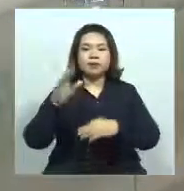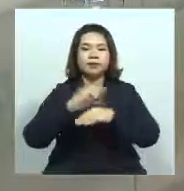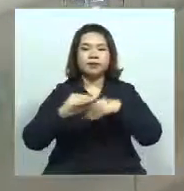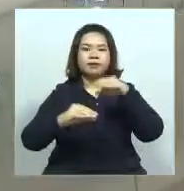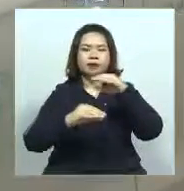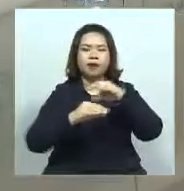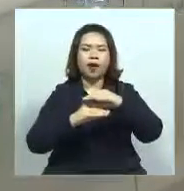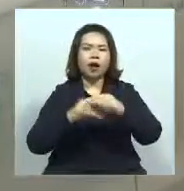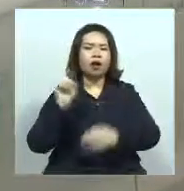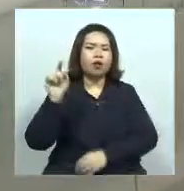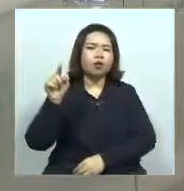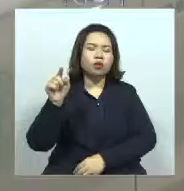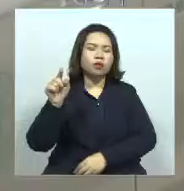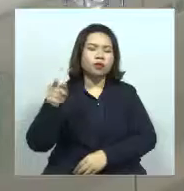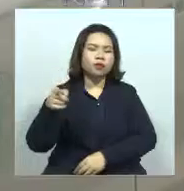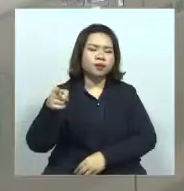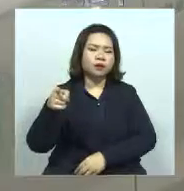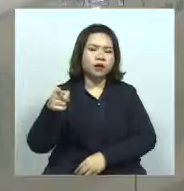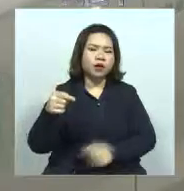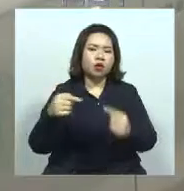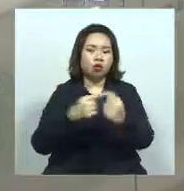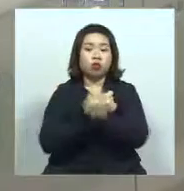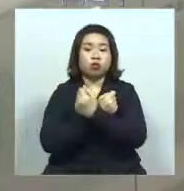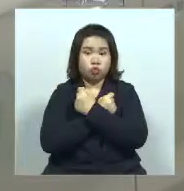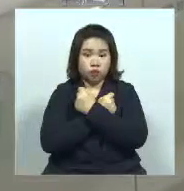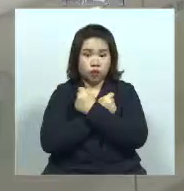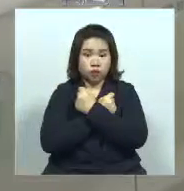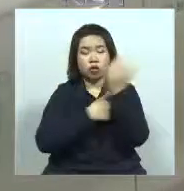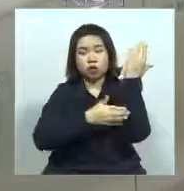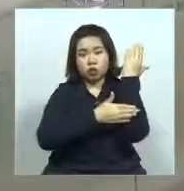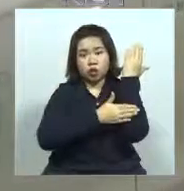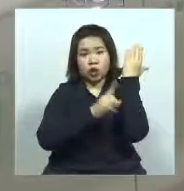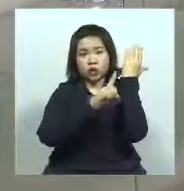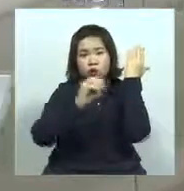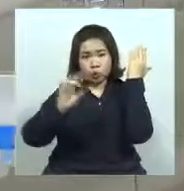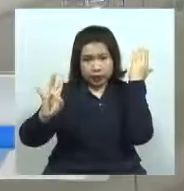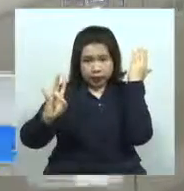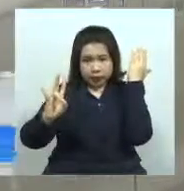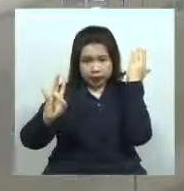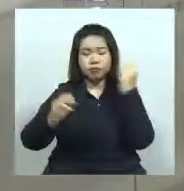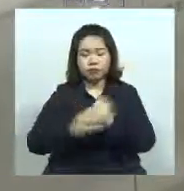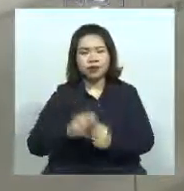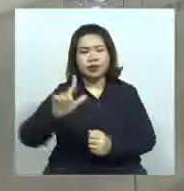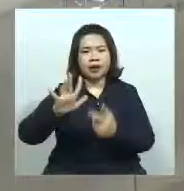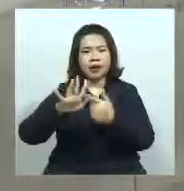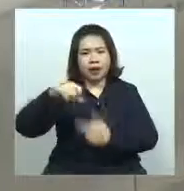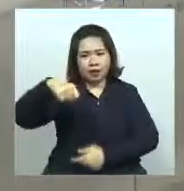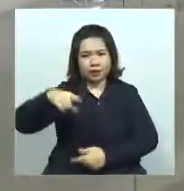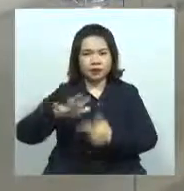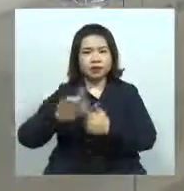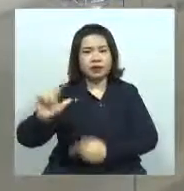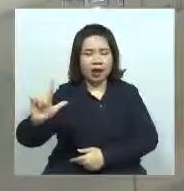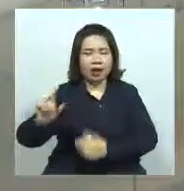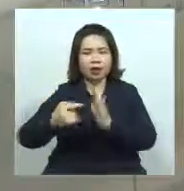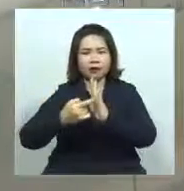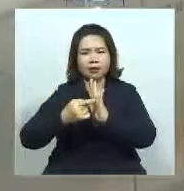โครงการตรงบริเวณสุขุมวิท107นะครับลาซานแบริ่งนะครับหรือต